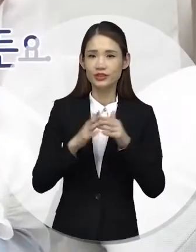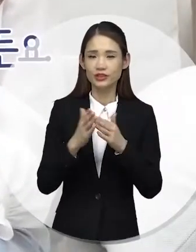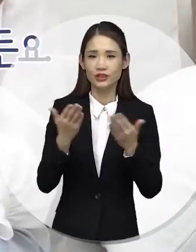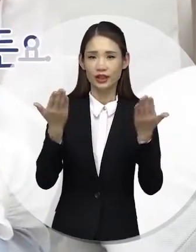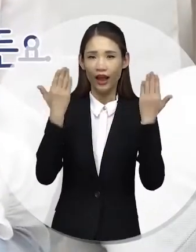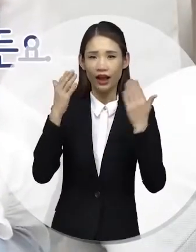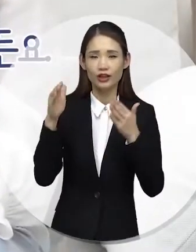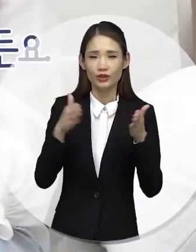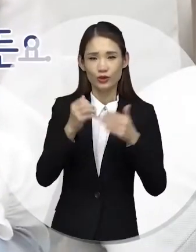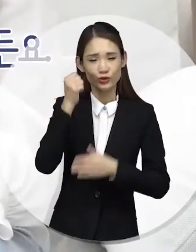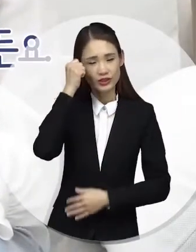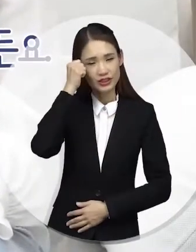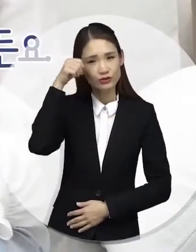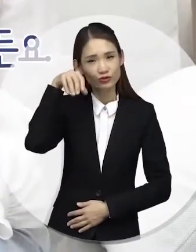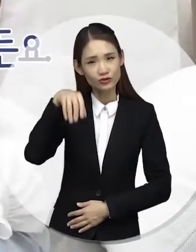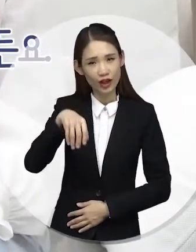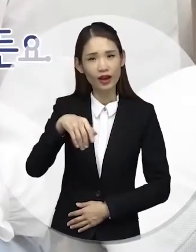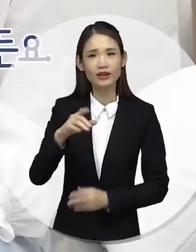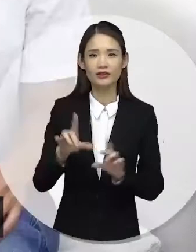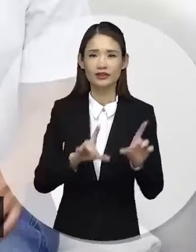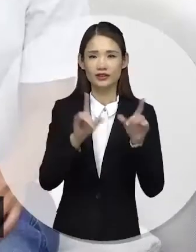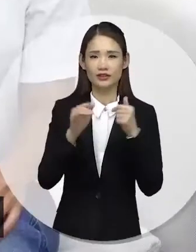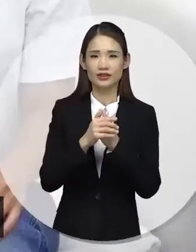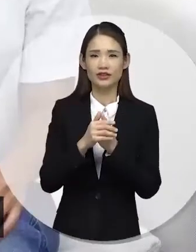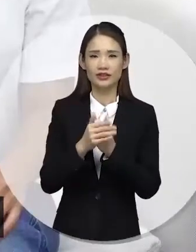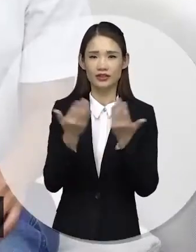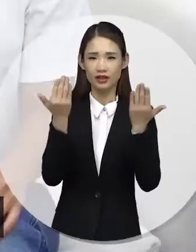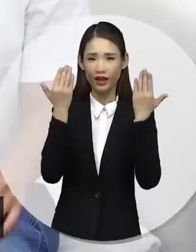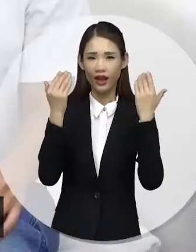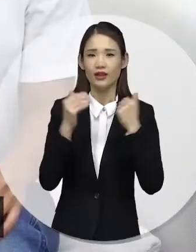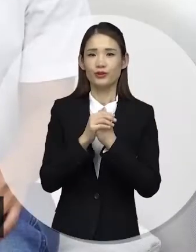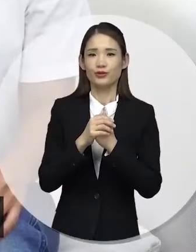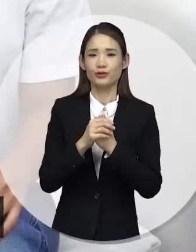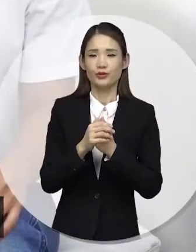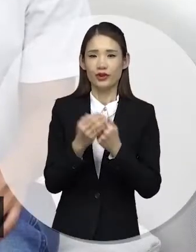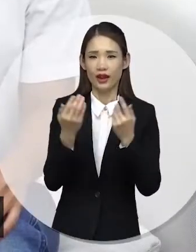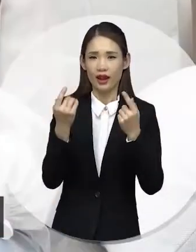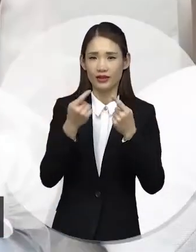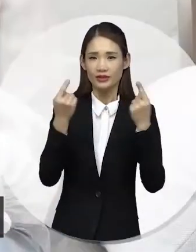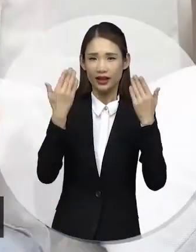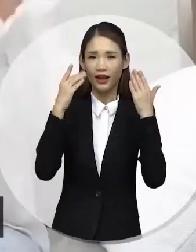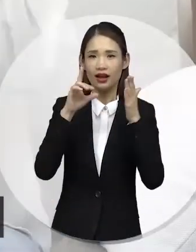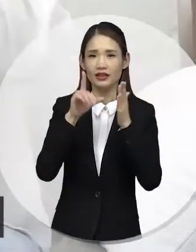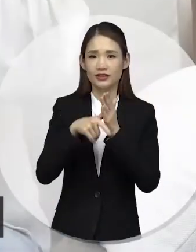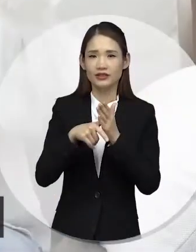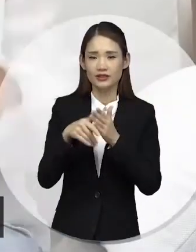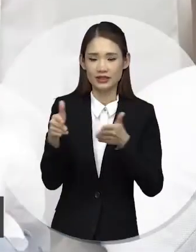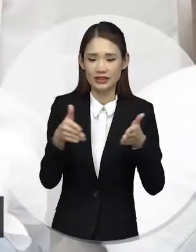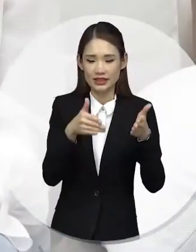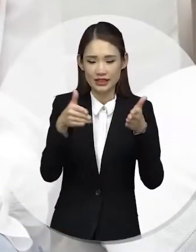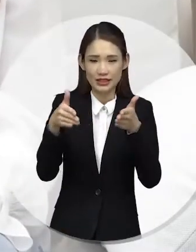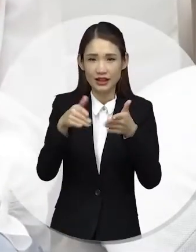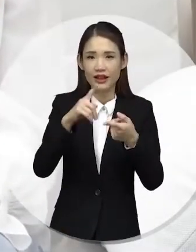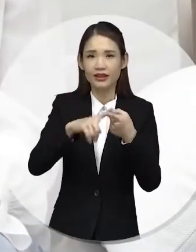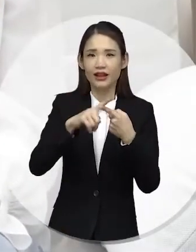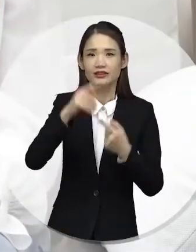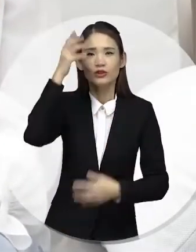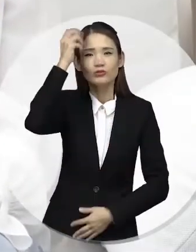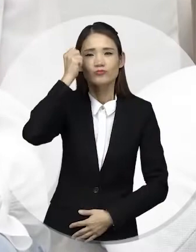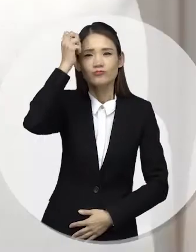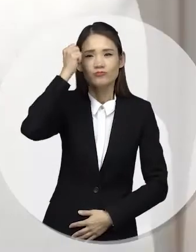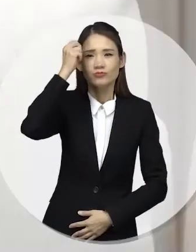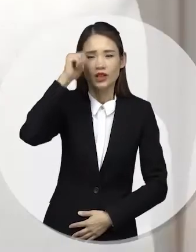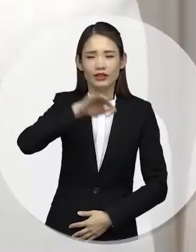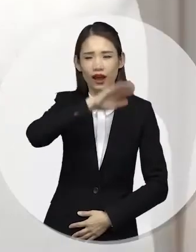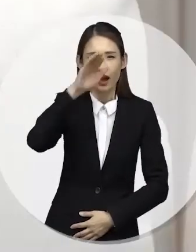지금 학교 기숙사에 살고 있거든요. 그래서 학교를 일단 새내기 때 길을 다 외웠어요. 제가 가야 할